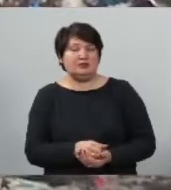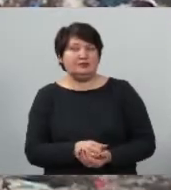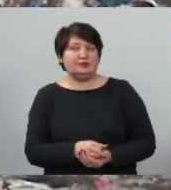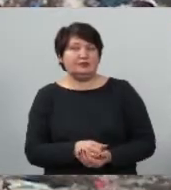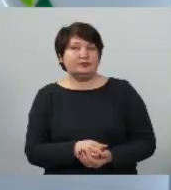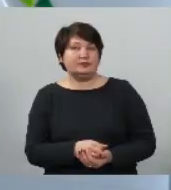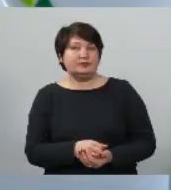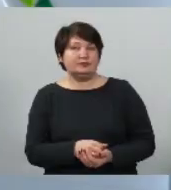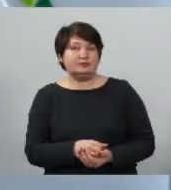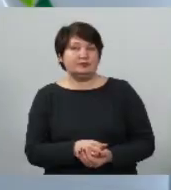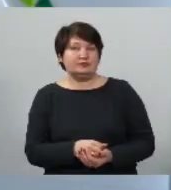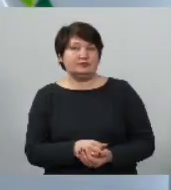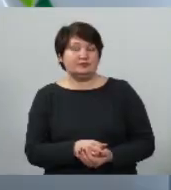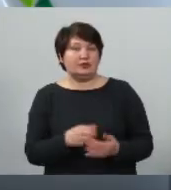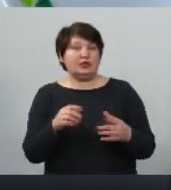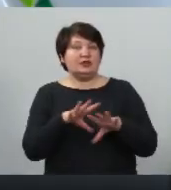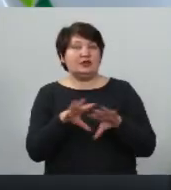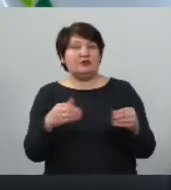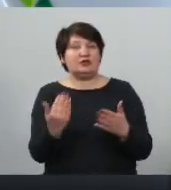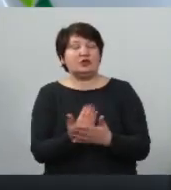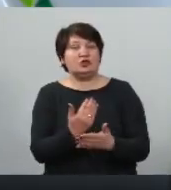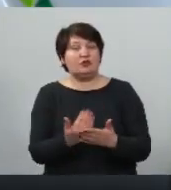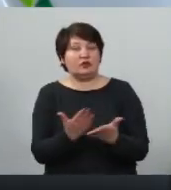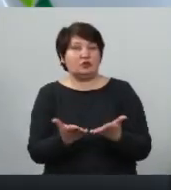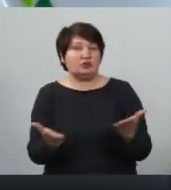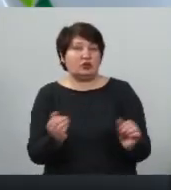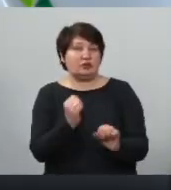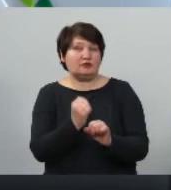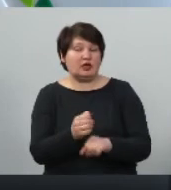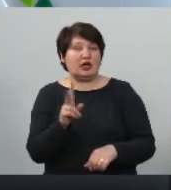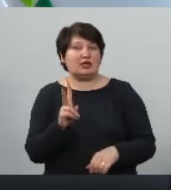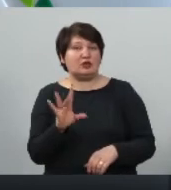Івано-Франківськ. Наразі це всі новини. У студії працювали